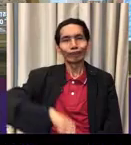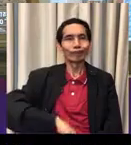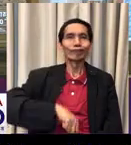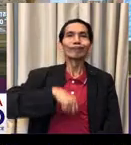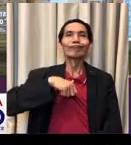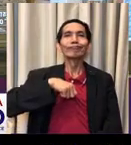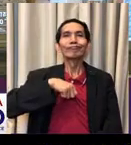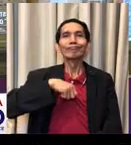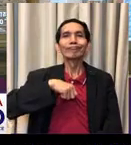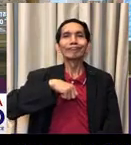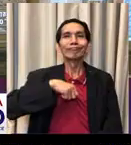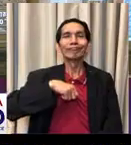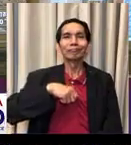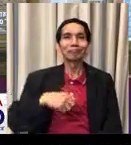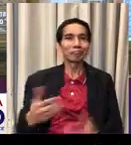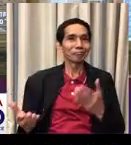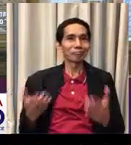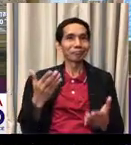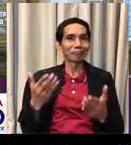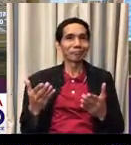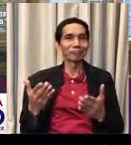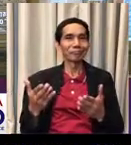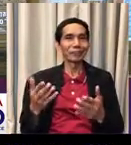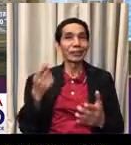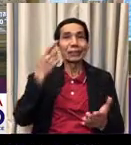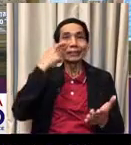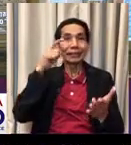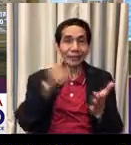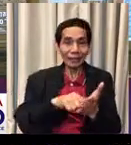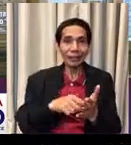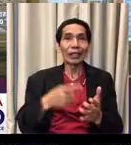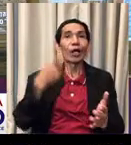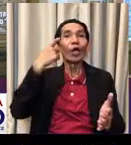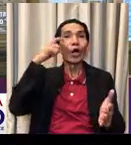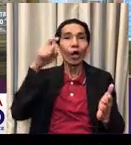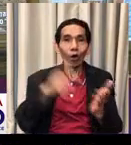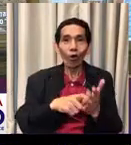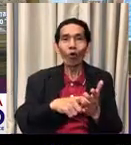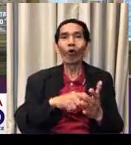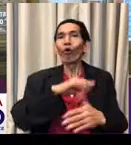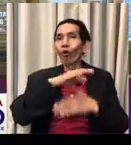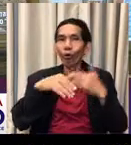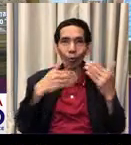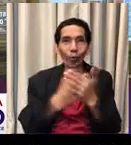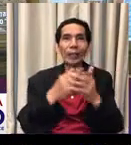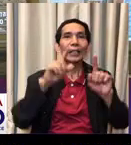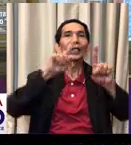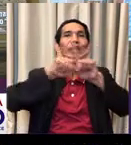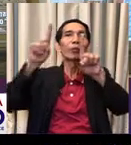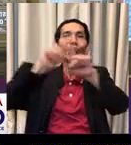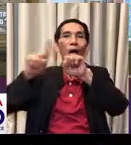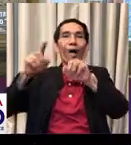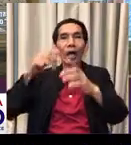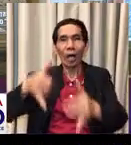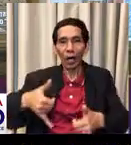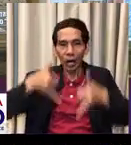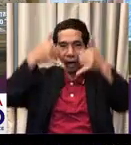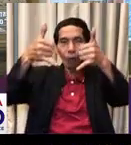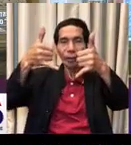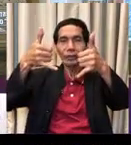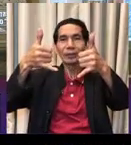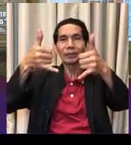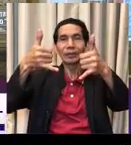dahil mukhang kinikilala na rin sila. Ng mga iba't ibang award-giving